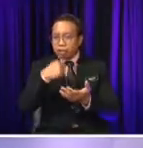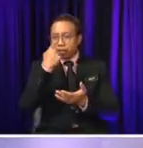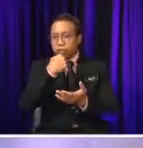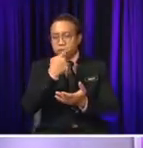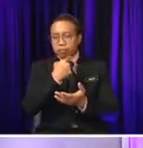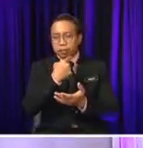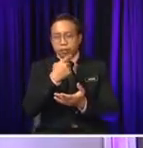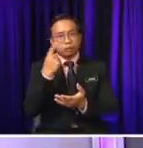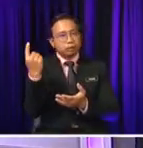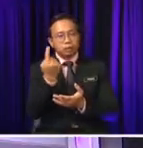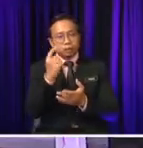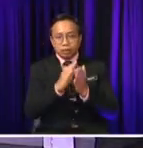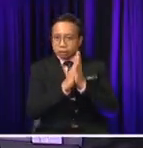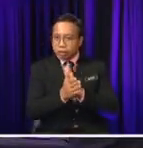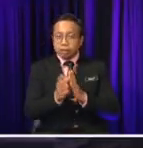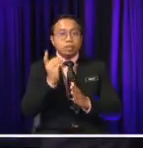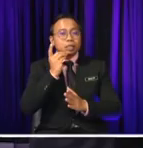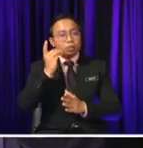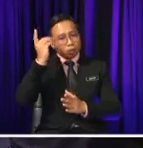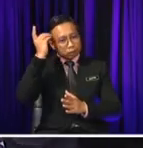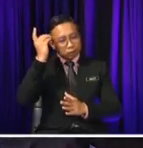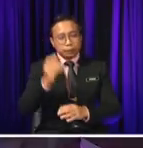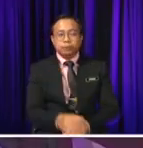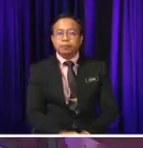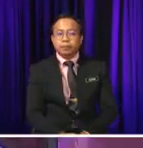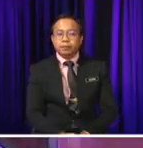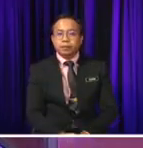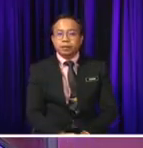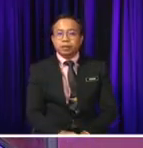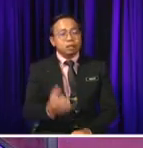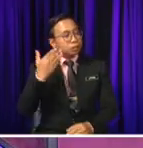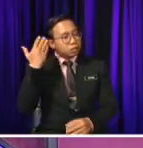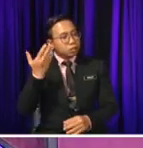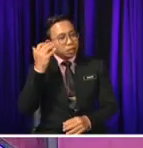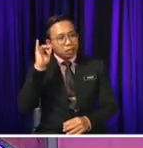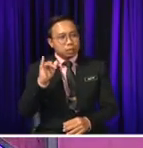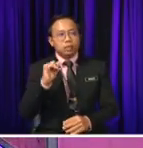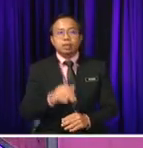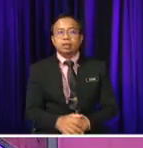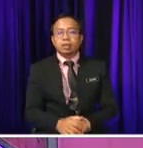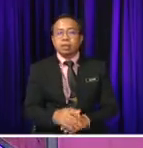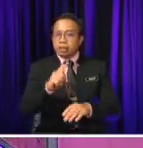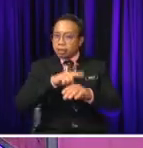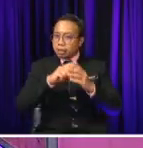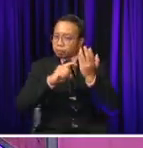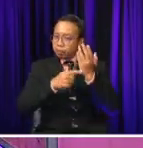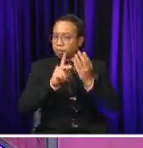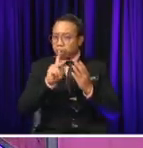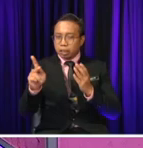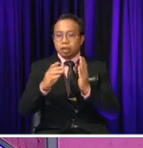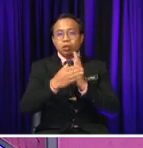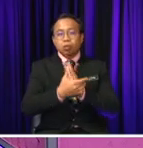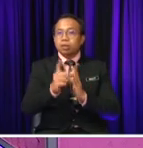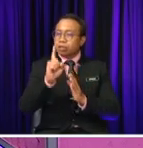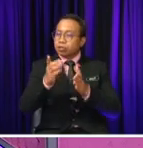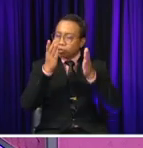saja menjadi dewasa sejarahnya dimuliakan oleh